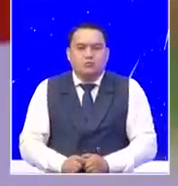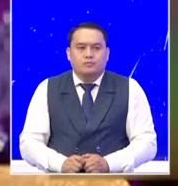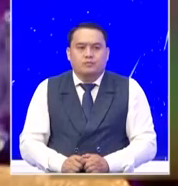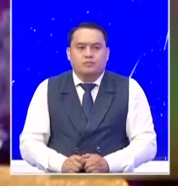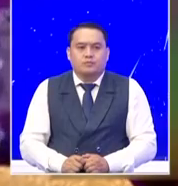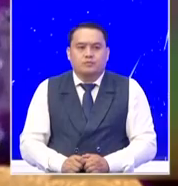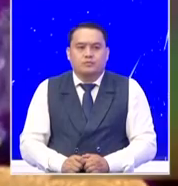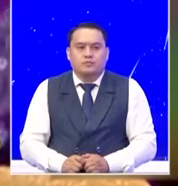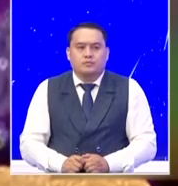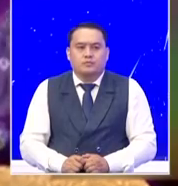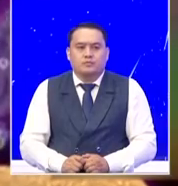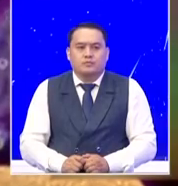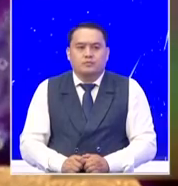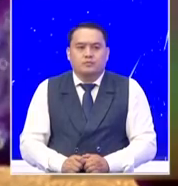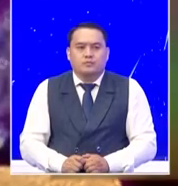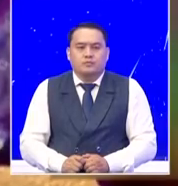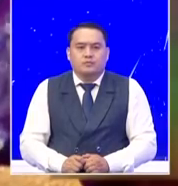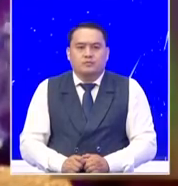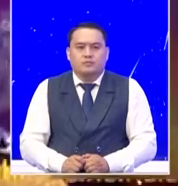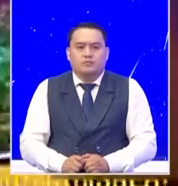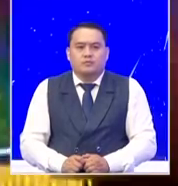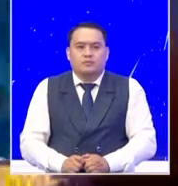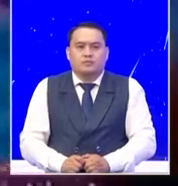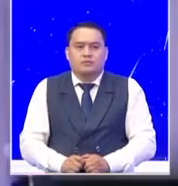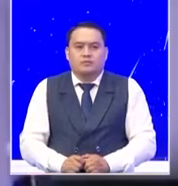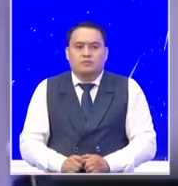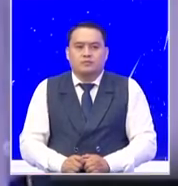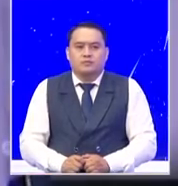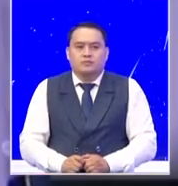Апау! Алып келдік балаңызды.